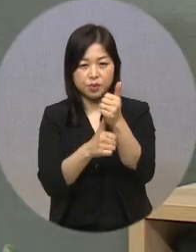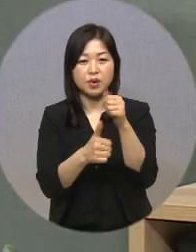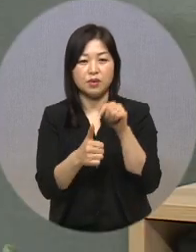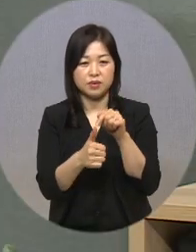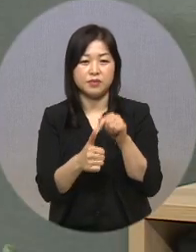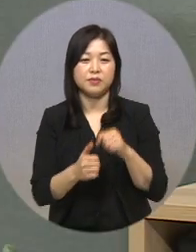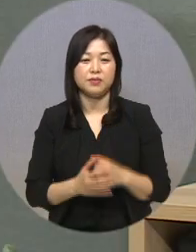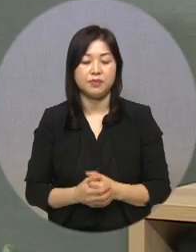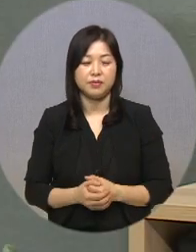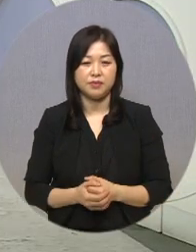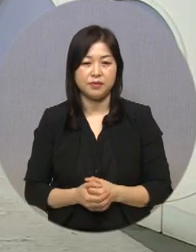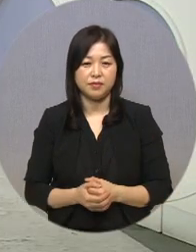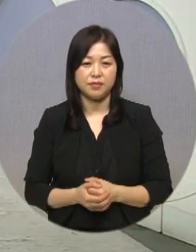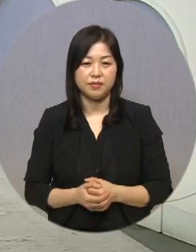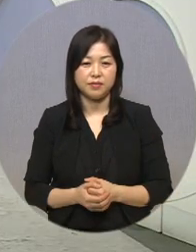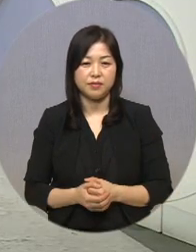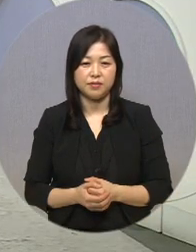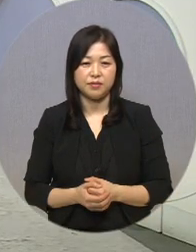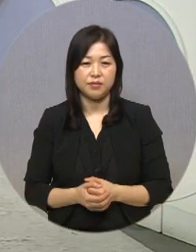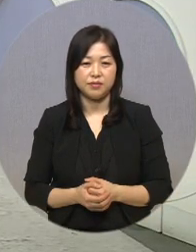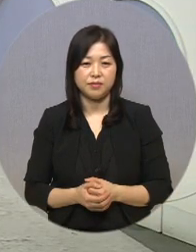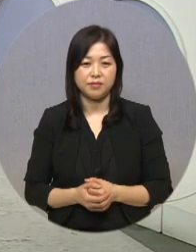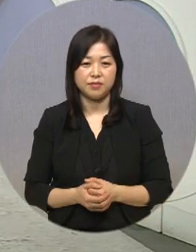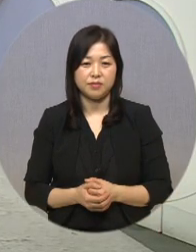예. 둘째는